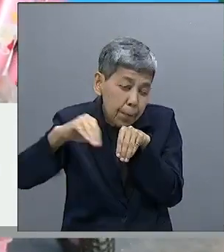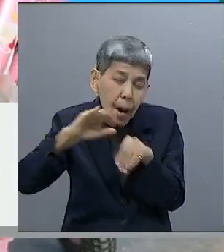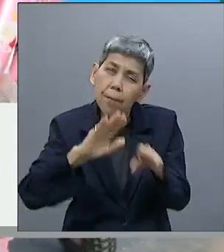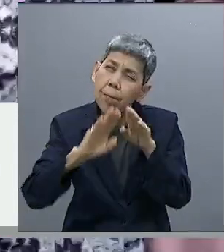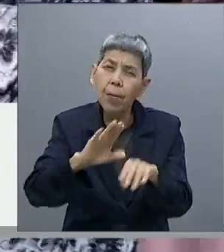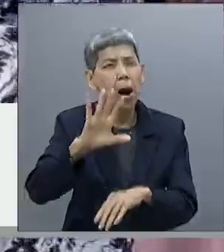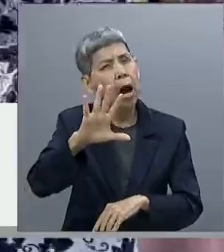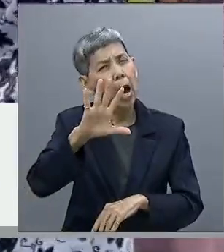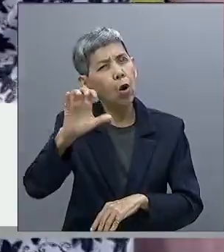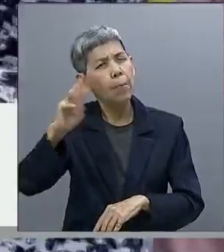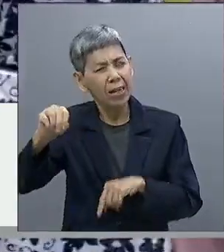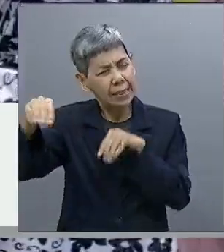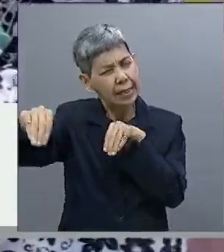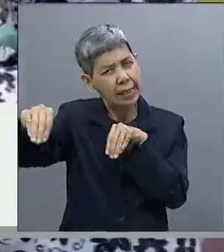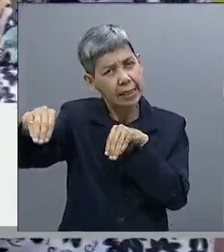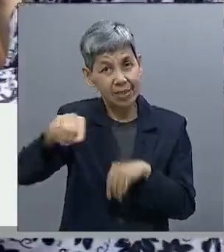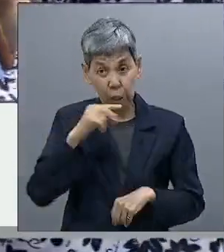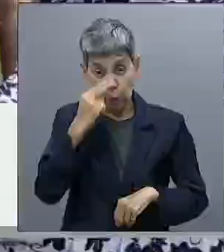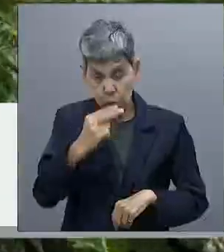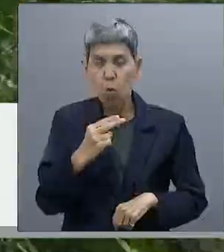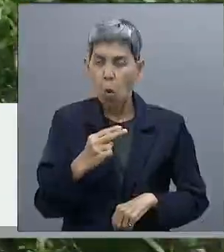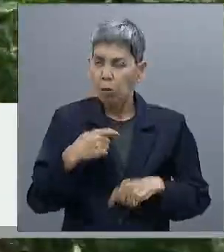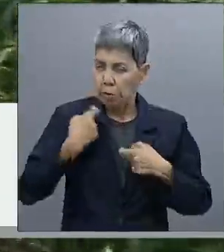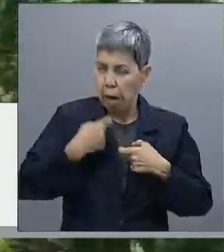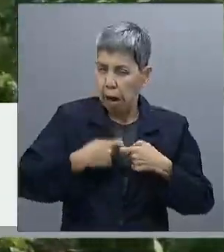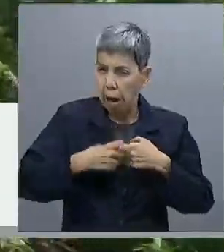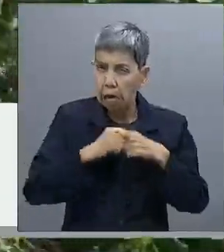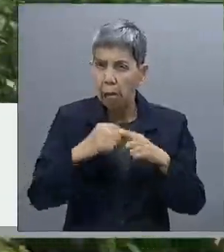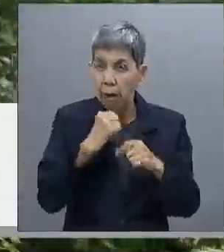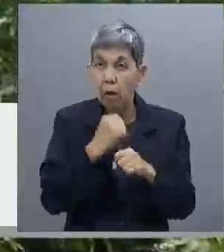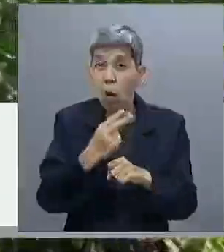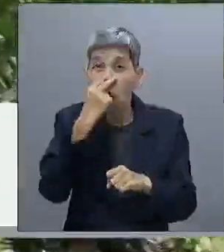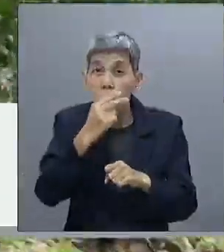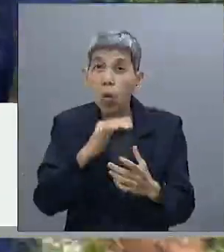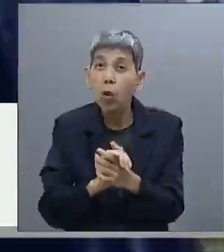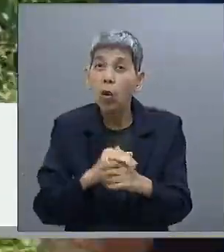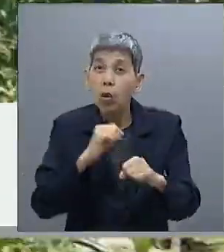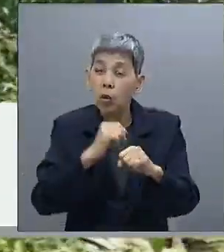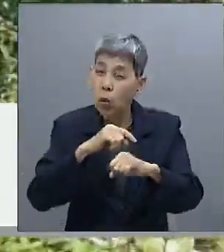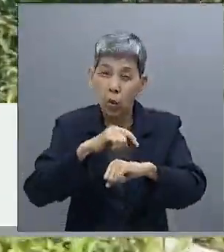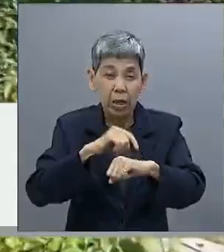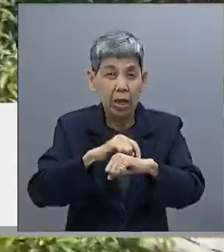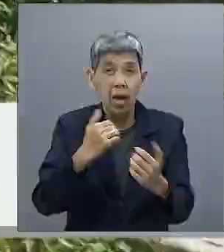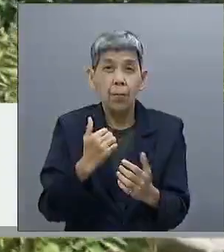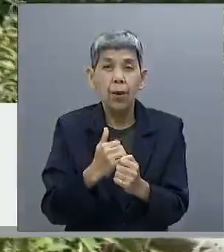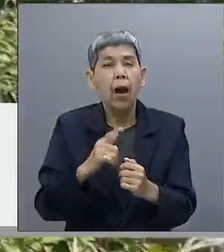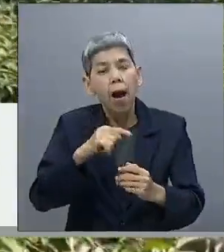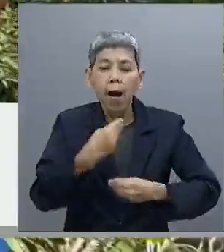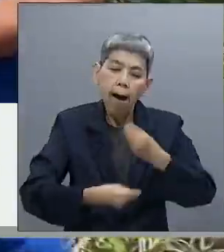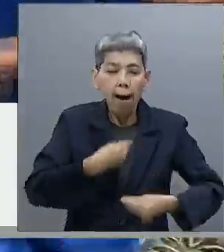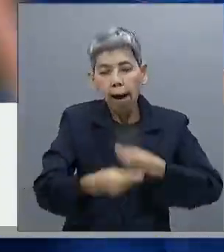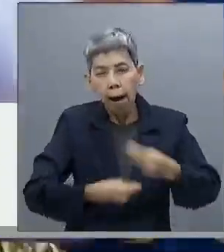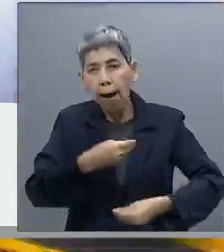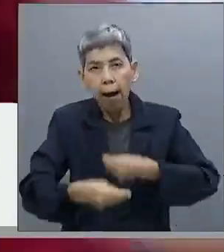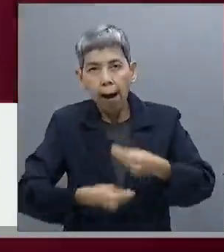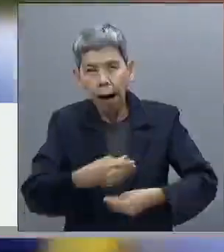ประมาณ 500เมตรคดีนี้มีความยากค่ะเพราะเหตุการณ์เกิดขึ้นในช่วงที่กำลังมีตลาดนัดทำ